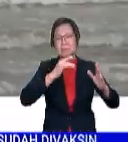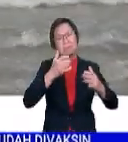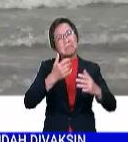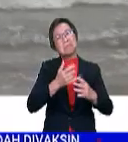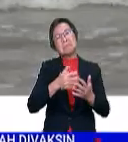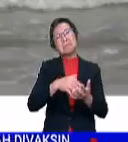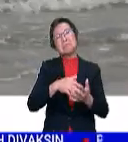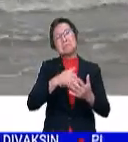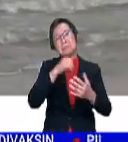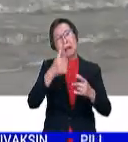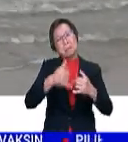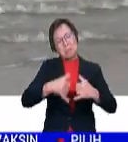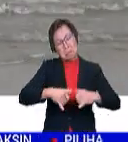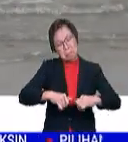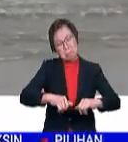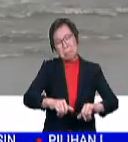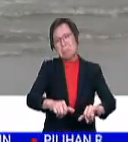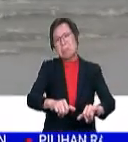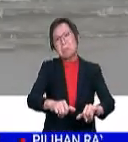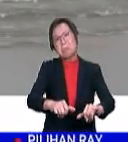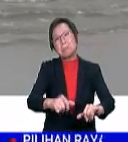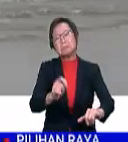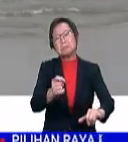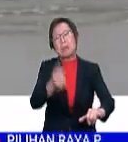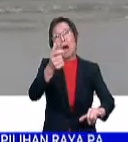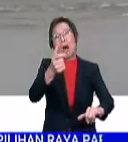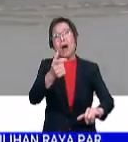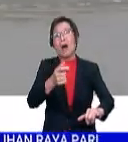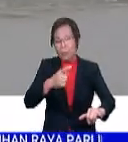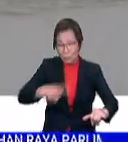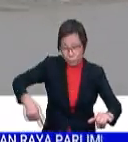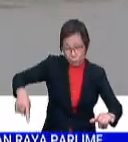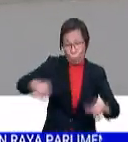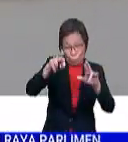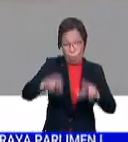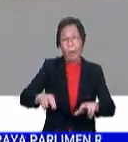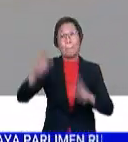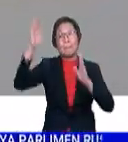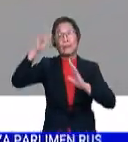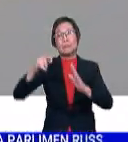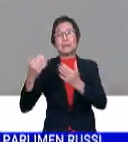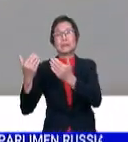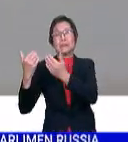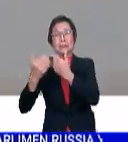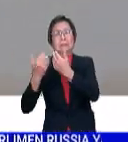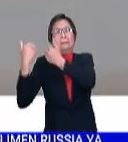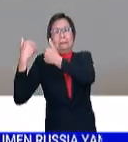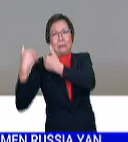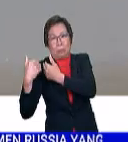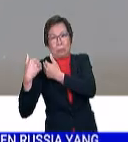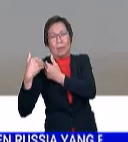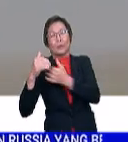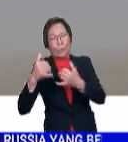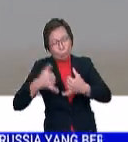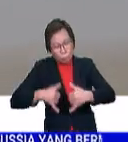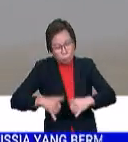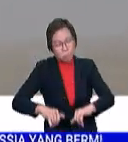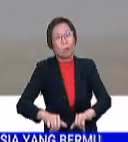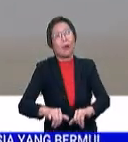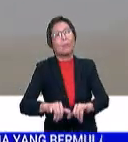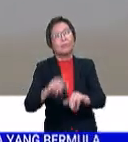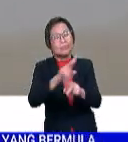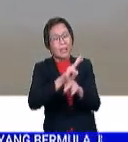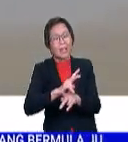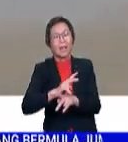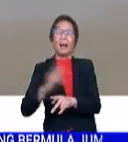lama tanpa komitmen rakyat Malaysia bagi memastikan keindahannya terus terpelihara. Ayuh